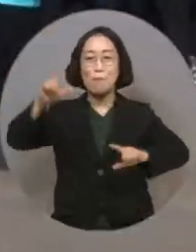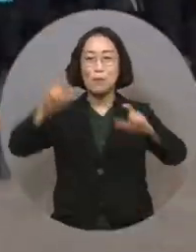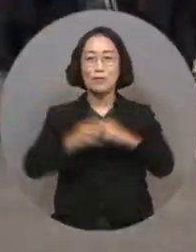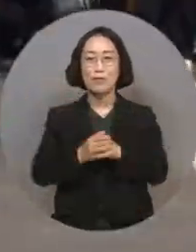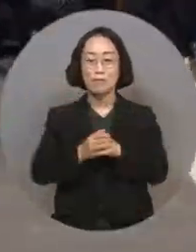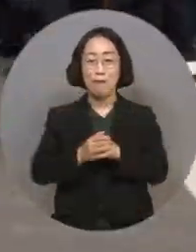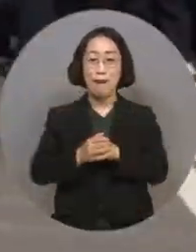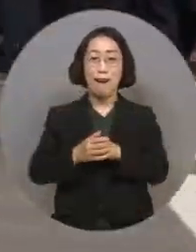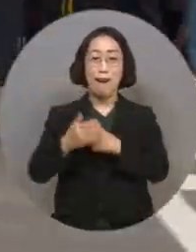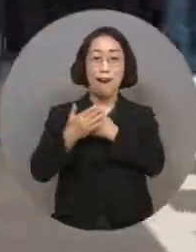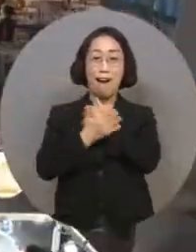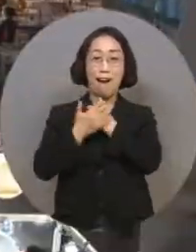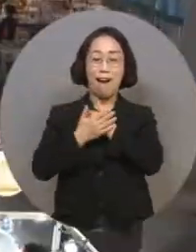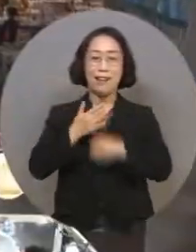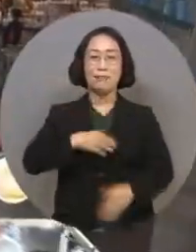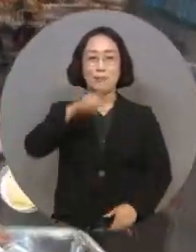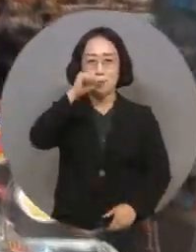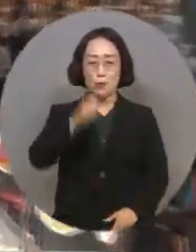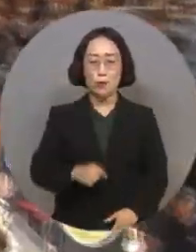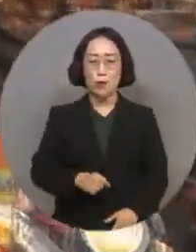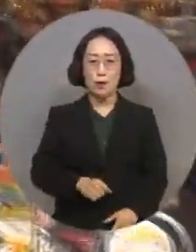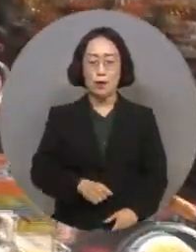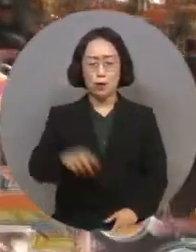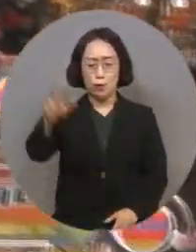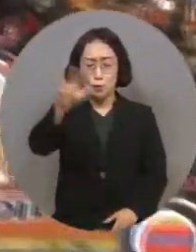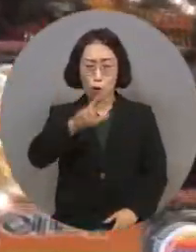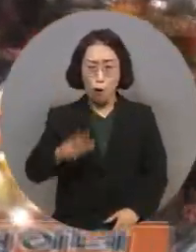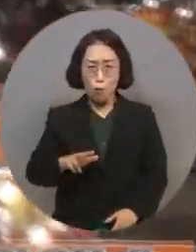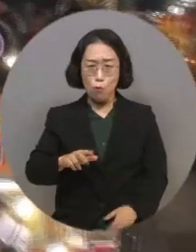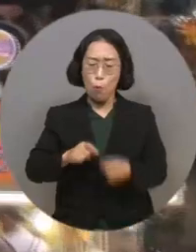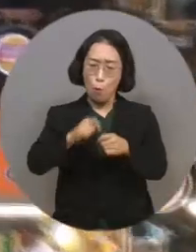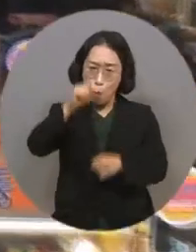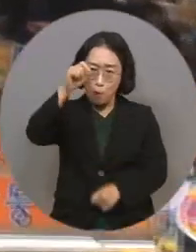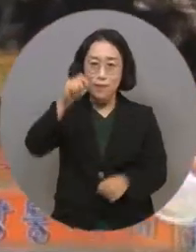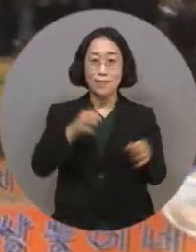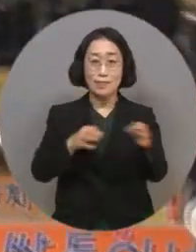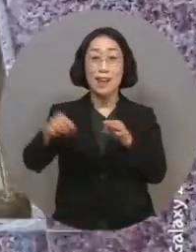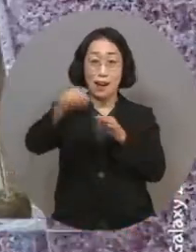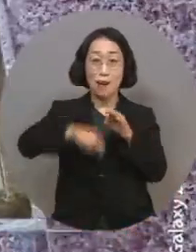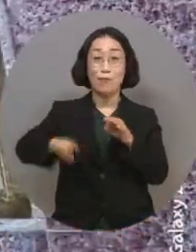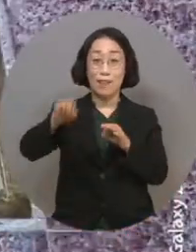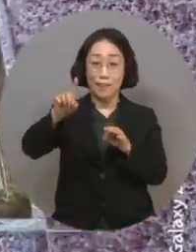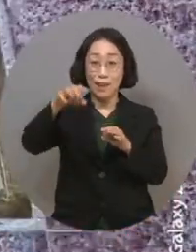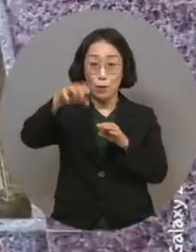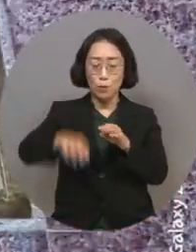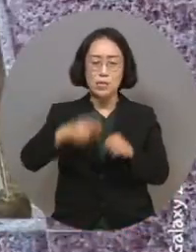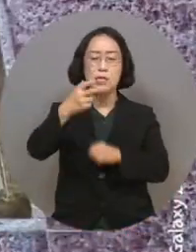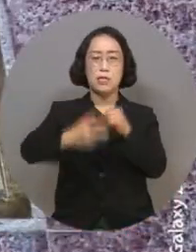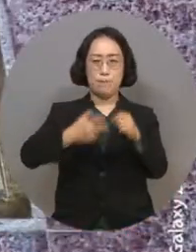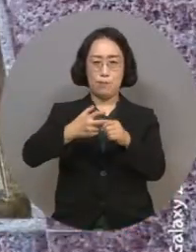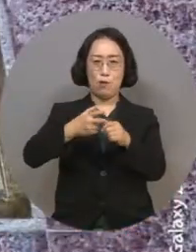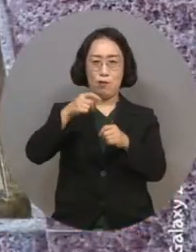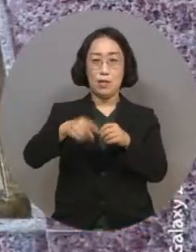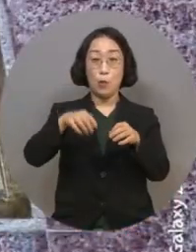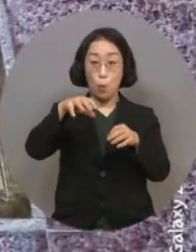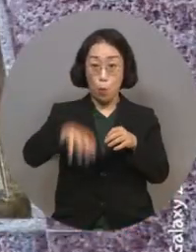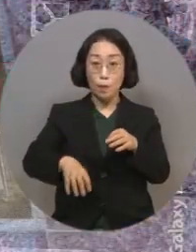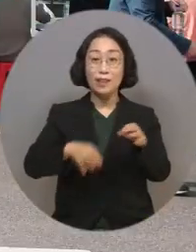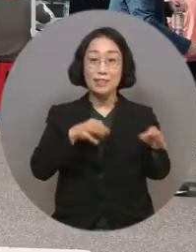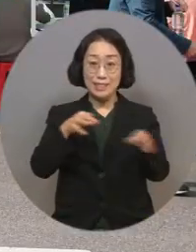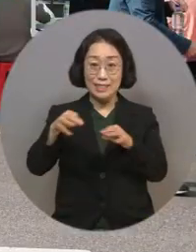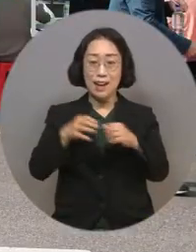시민들을 기분 좋게 합니다. 전국 전통시장의 선두를 이끌어가고 있는 70년 역사의 의정부